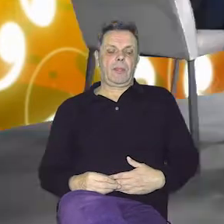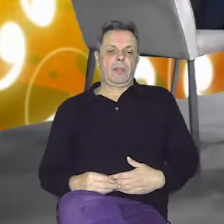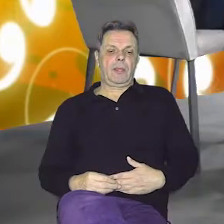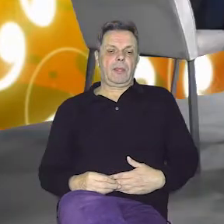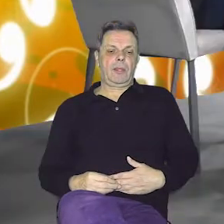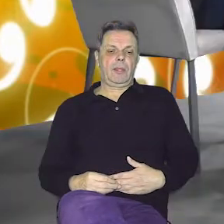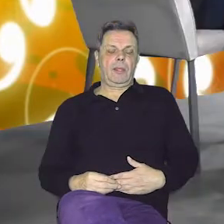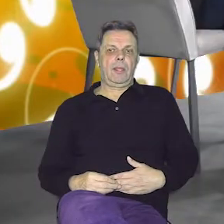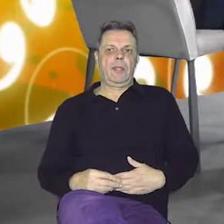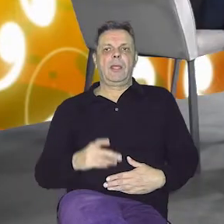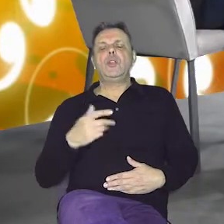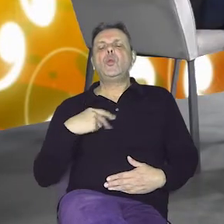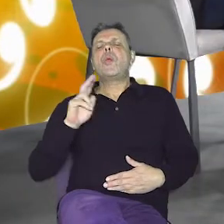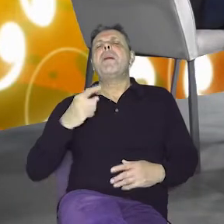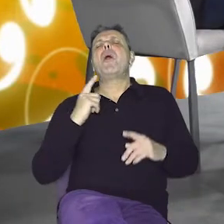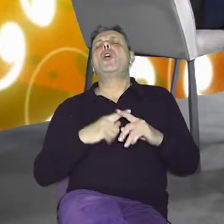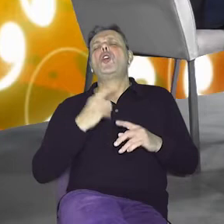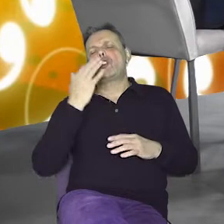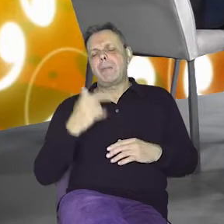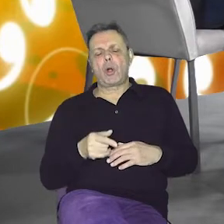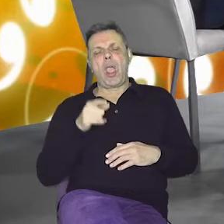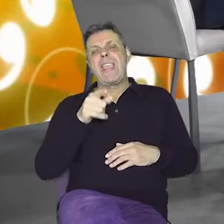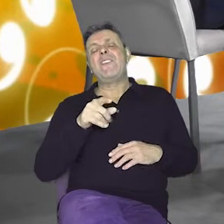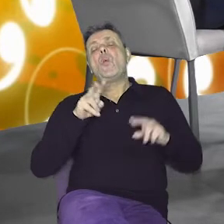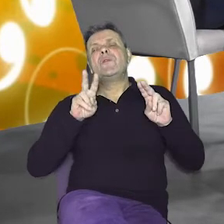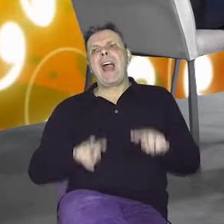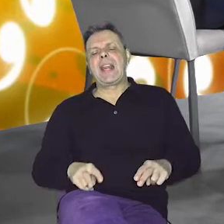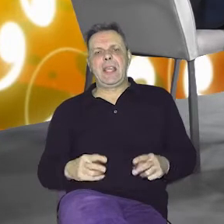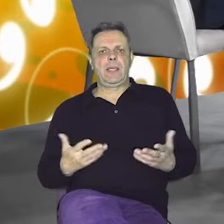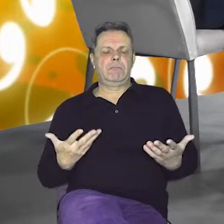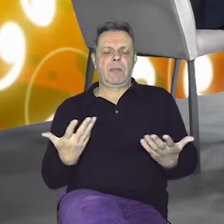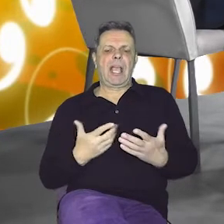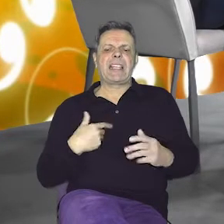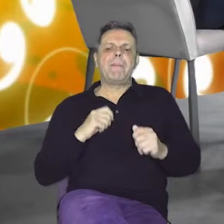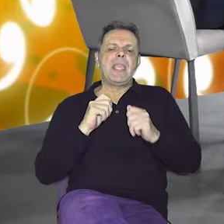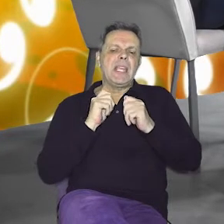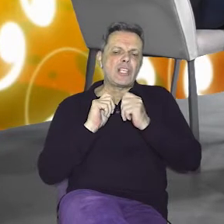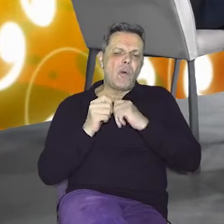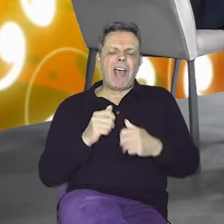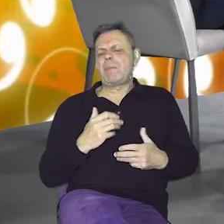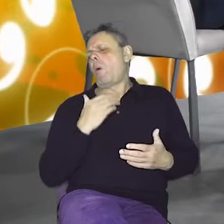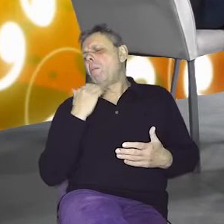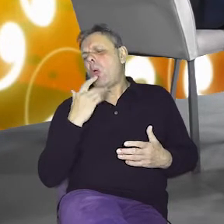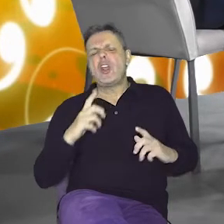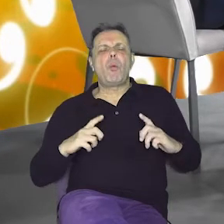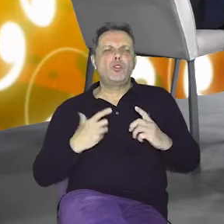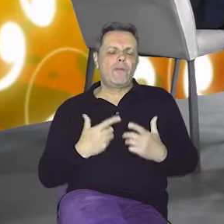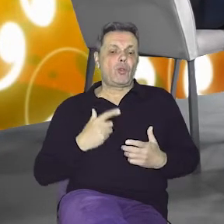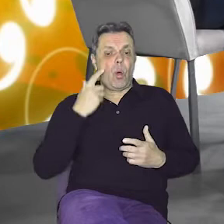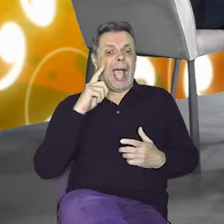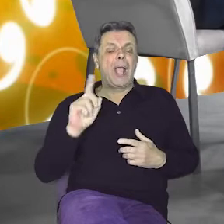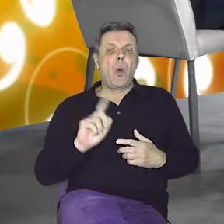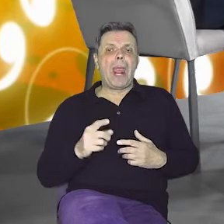drugim. Bravo. I to imamo točan broj. I mi zapravo, kad mi govorimo o bilo čemu u životu,